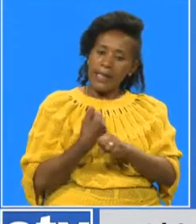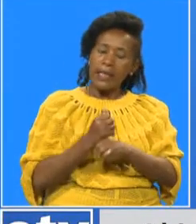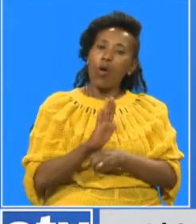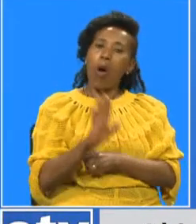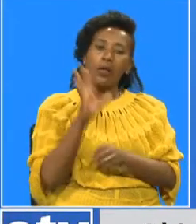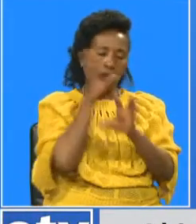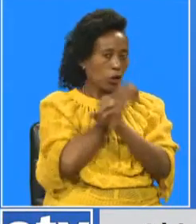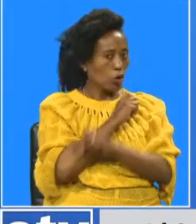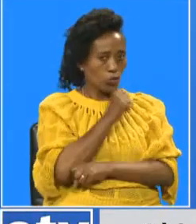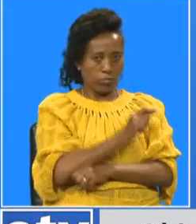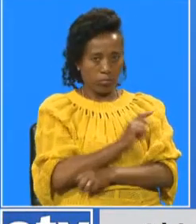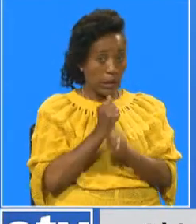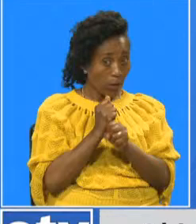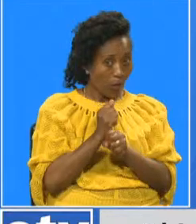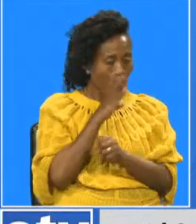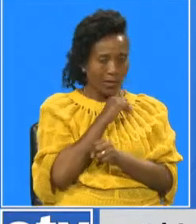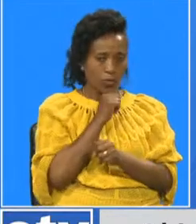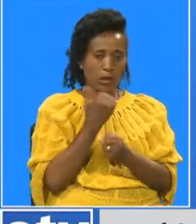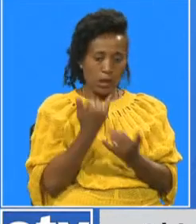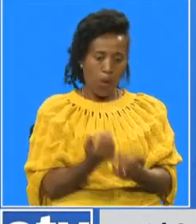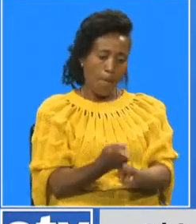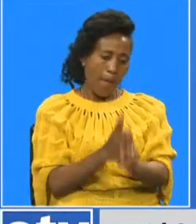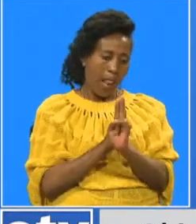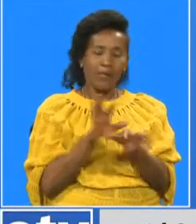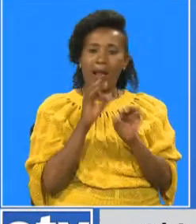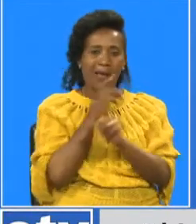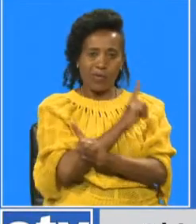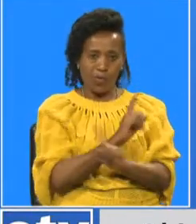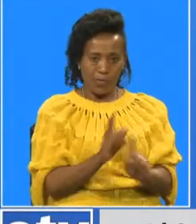ሰርተው አልጨረሱትም፣ እስካሁን ምላሽ አላገኘም።